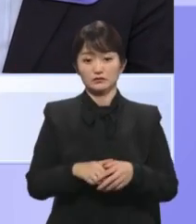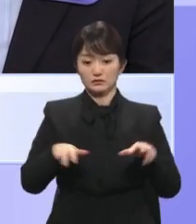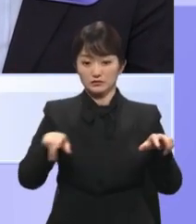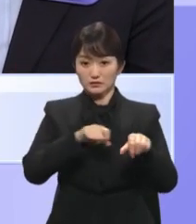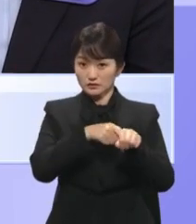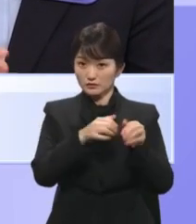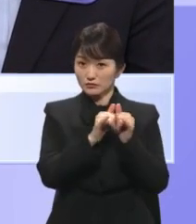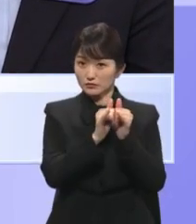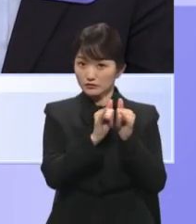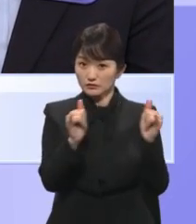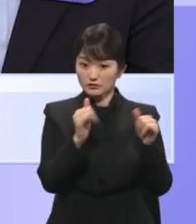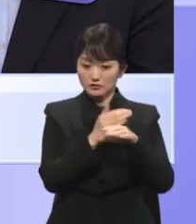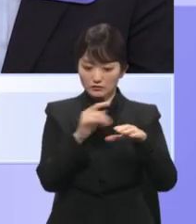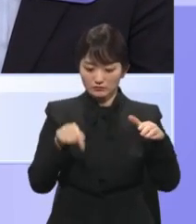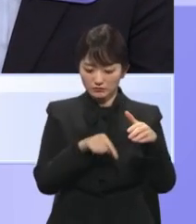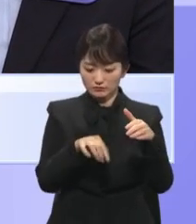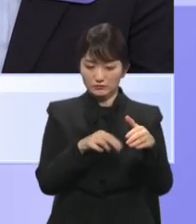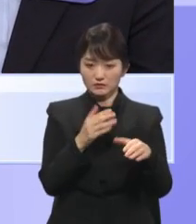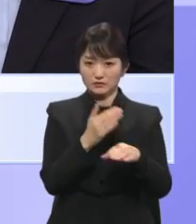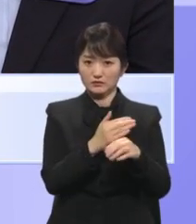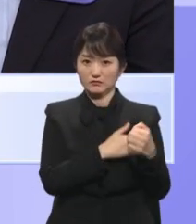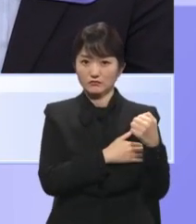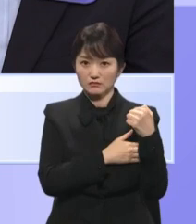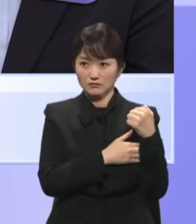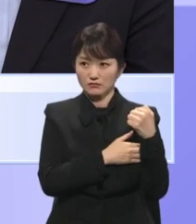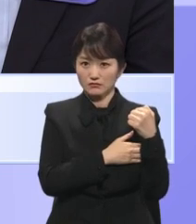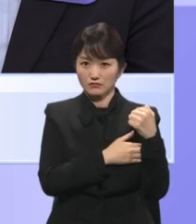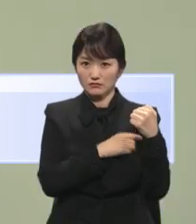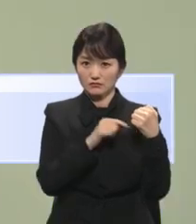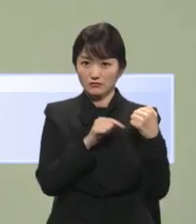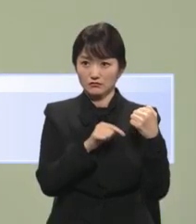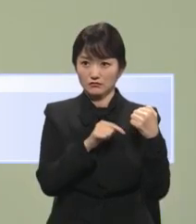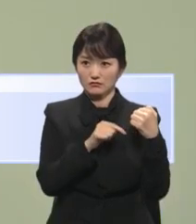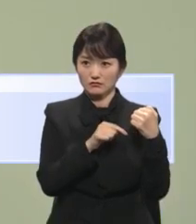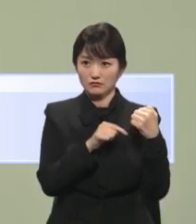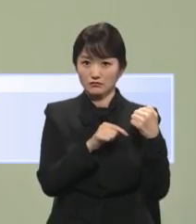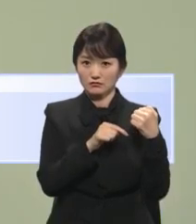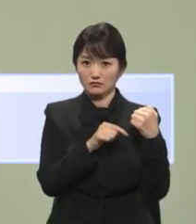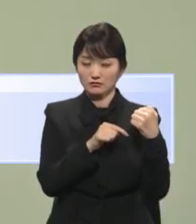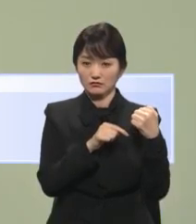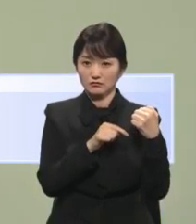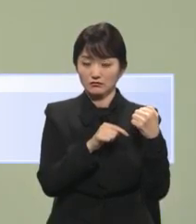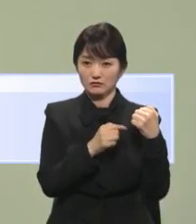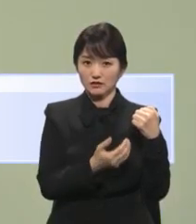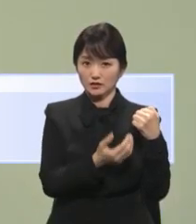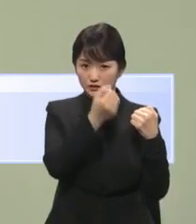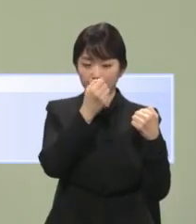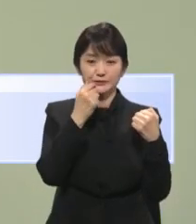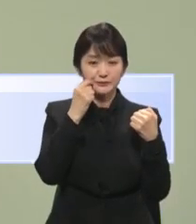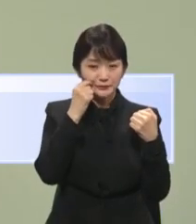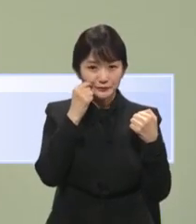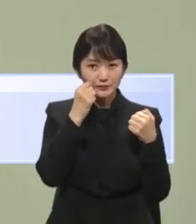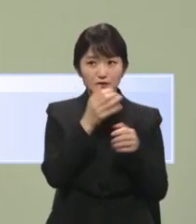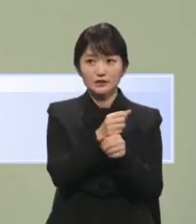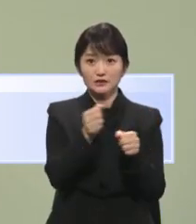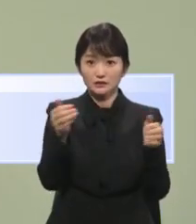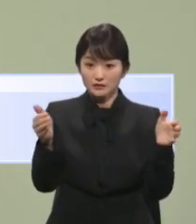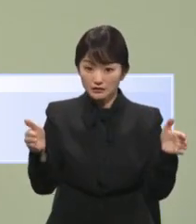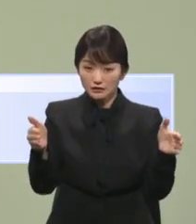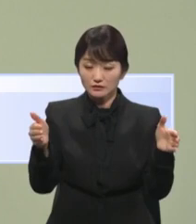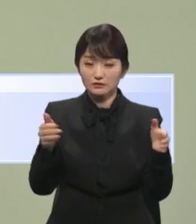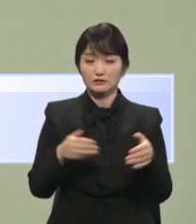된 사람이라고 하면 당에서는 예를 들면 당권 그러니까 당에 관한 권한을 이제이 어떤 뭐 가지게 되지 못하는 기간 동안 있었던 것인데